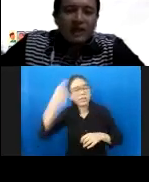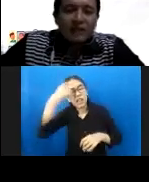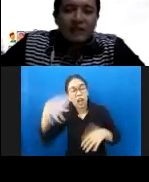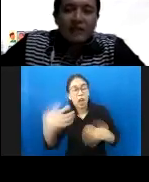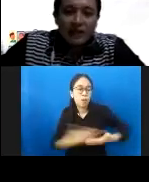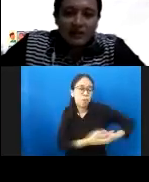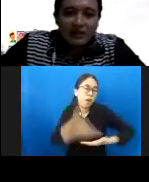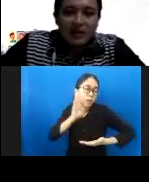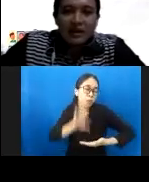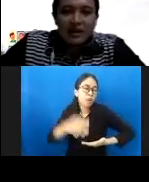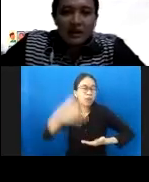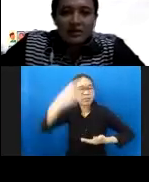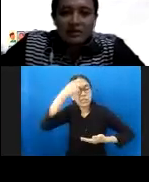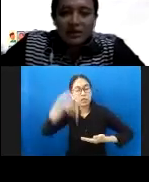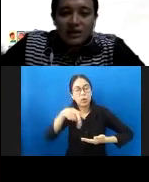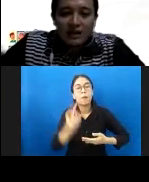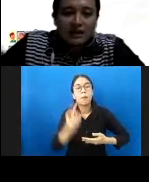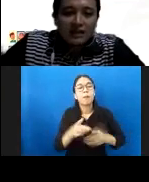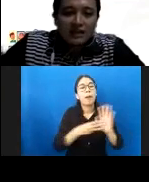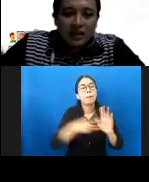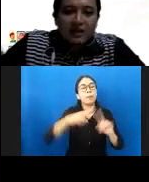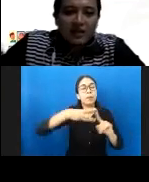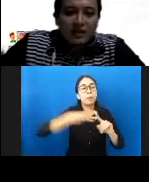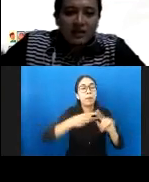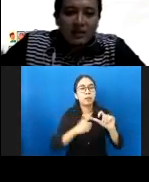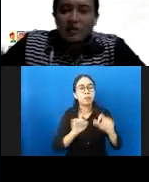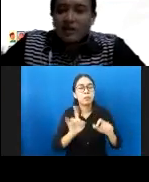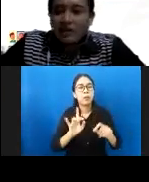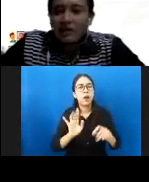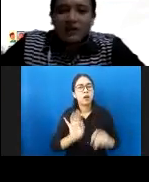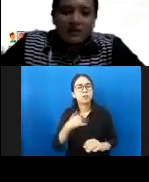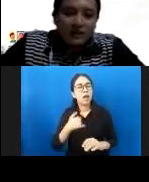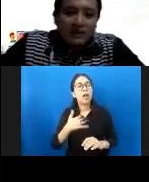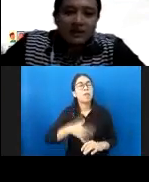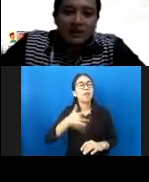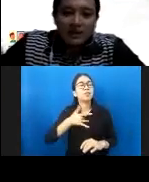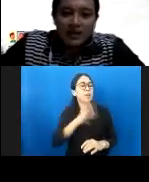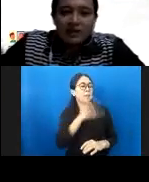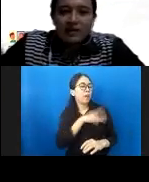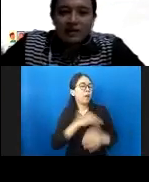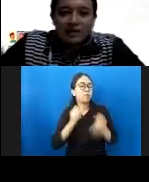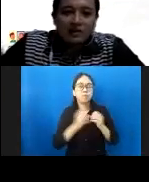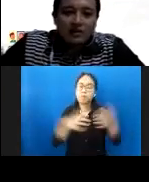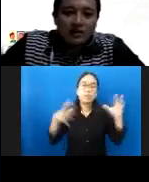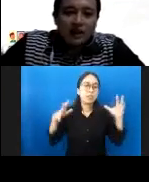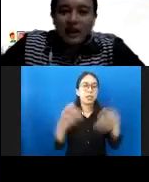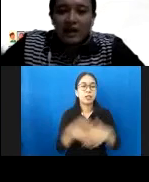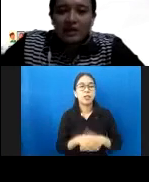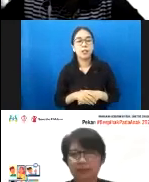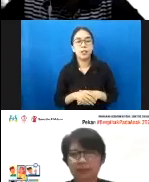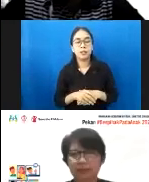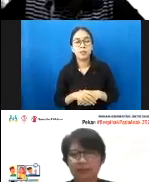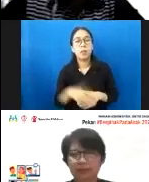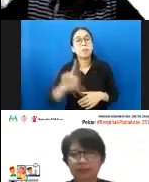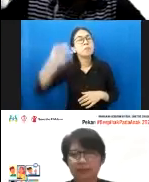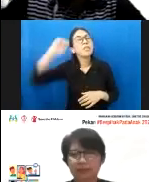metode MTBS, ya, karena sudah sangat terasa sekali begitu besar manfaatnya. Ingat, anak-anak itu